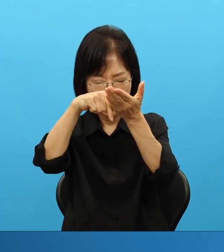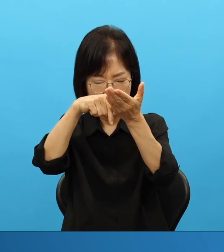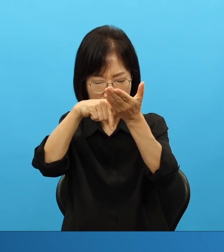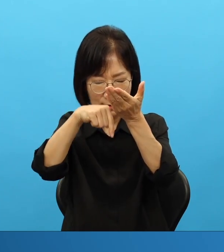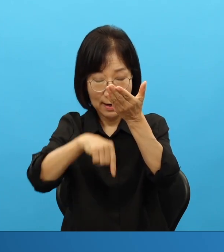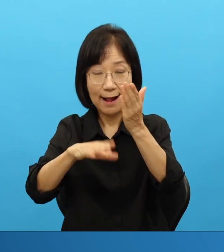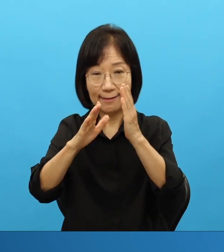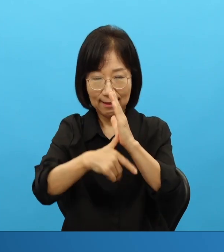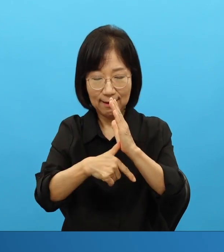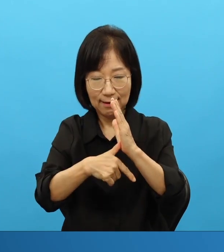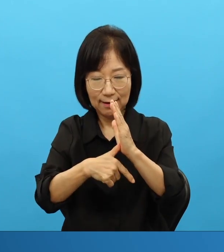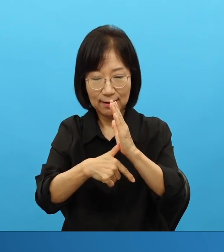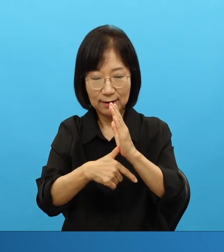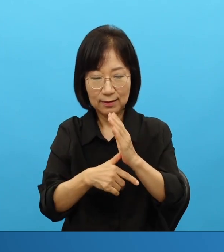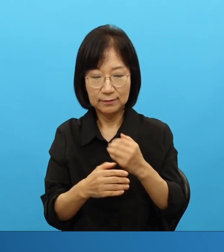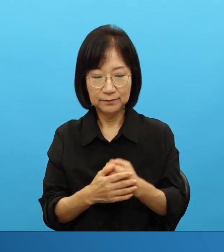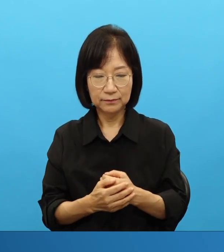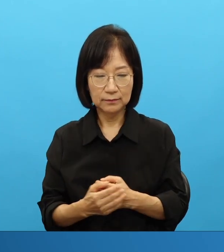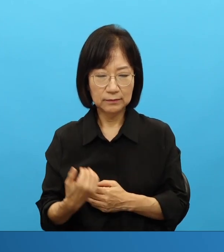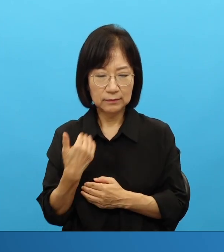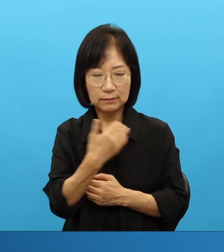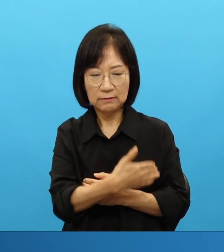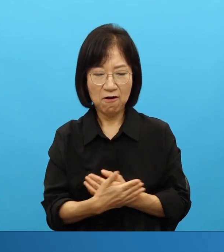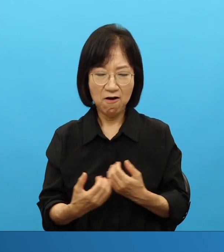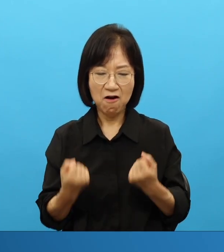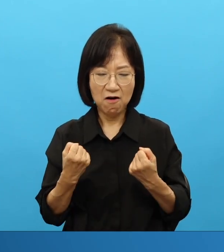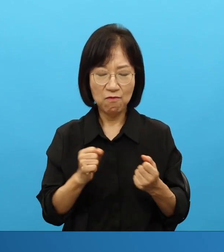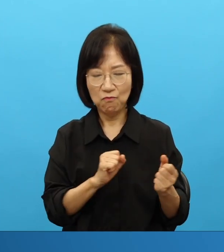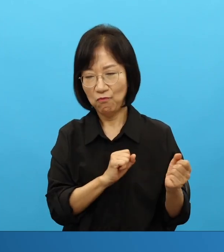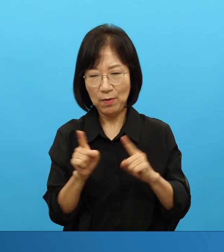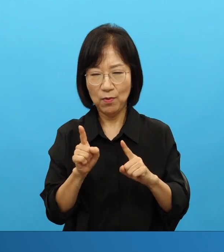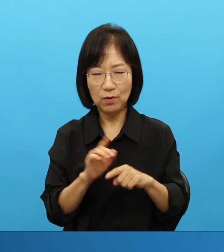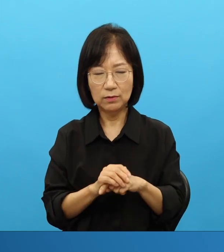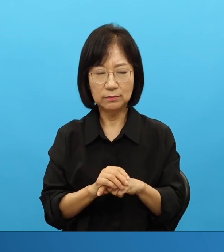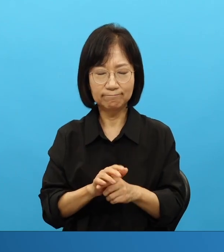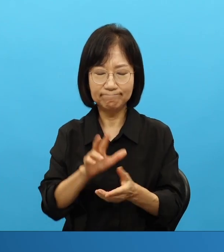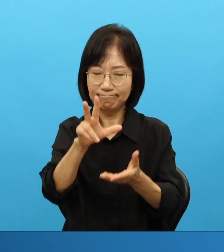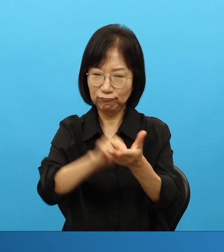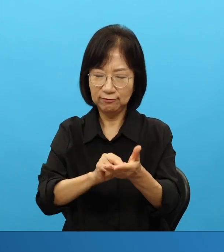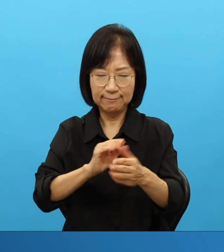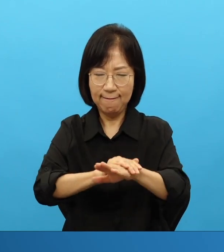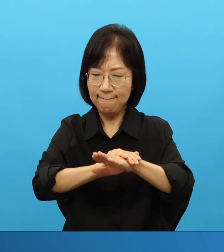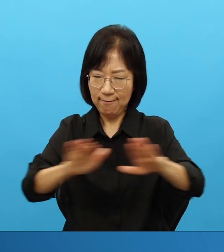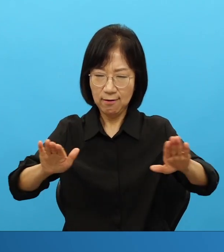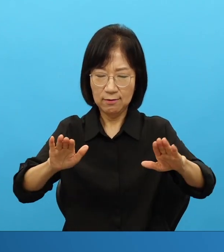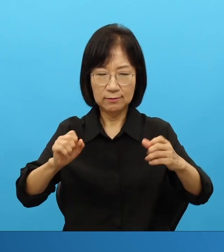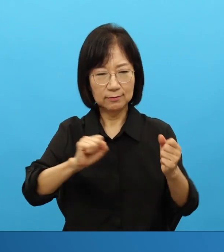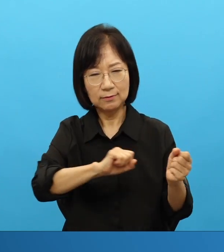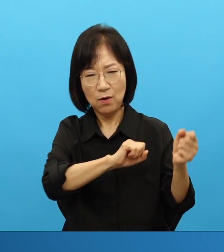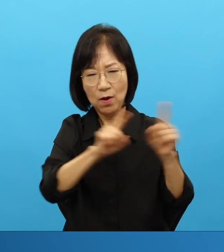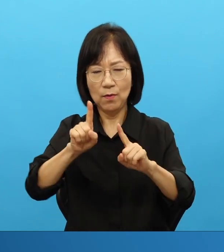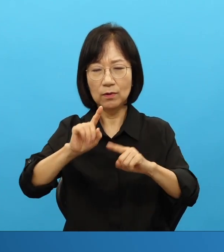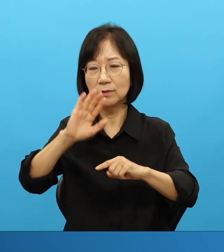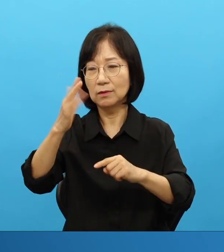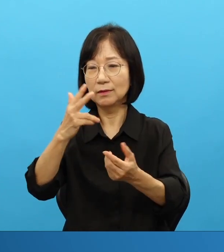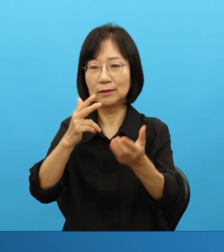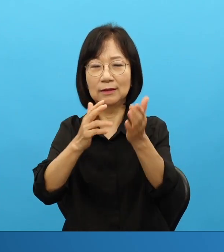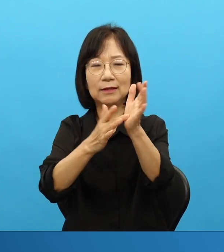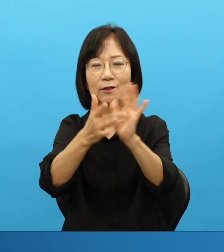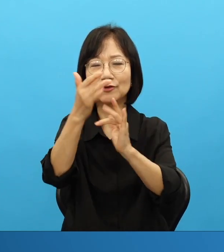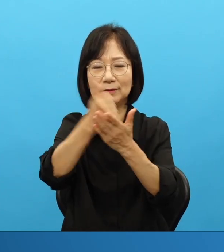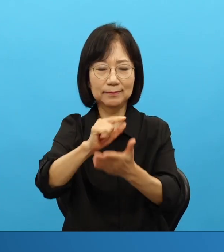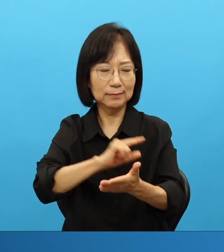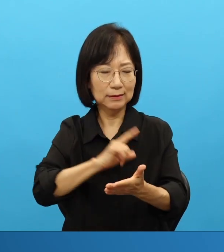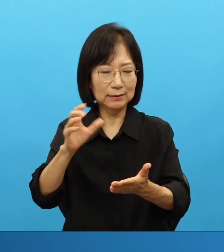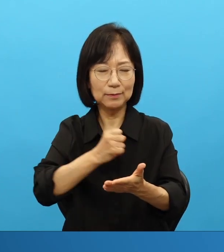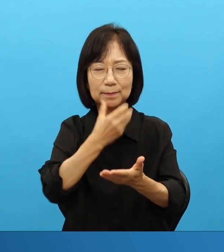건강도 문제 해결도 회복되는 날이 되기를 예수 그리스도 이름으로 I 축복합니다. bless your name, Lord Jesus Christ, that all